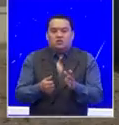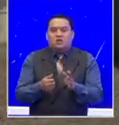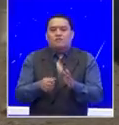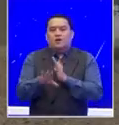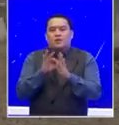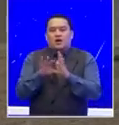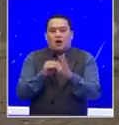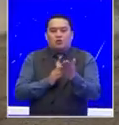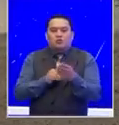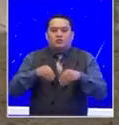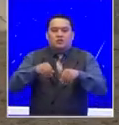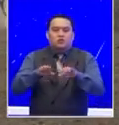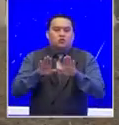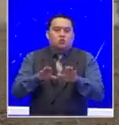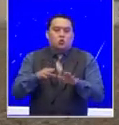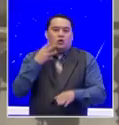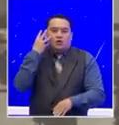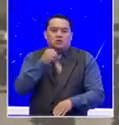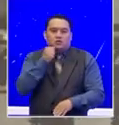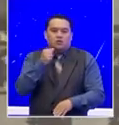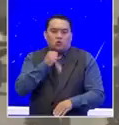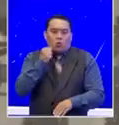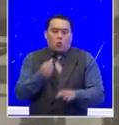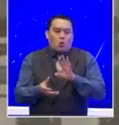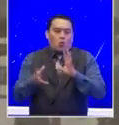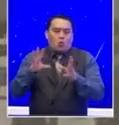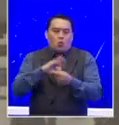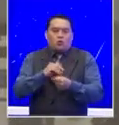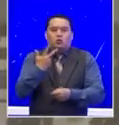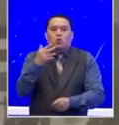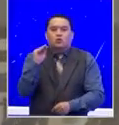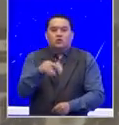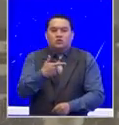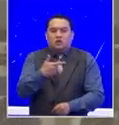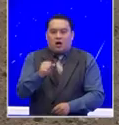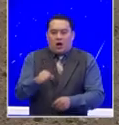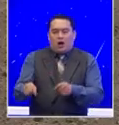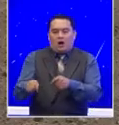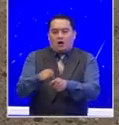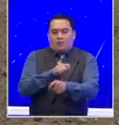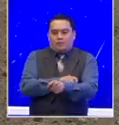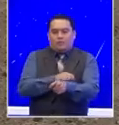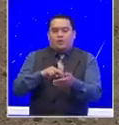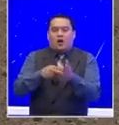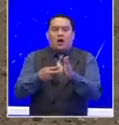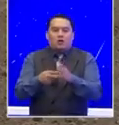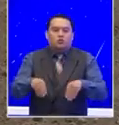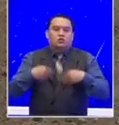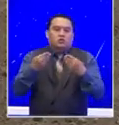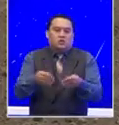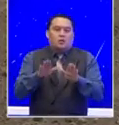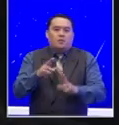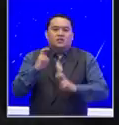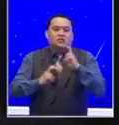отдают сахарной свекле. В этом году они засеют сладким корнеплодом более 3000 гектаров. Соответственно, планируется сдать на